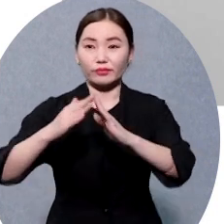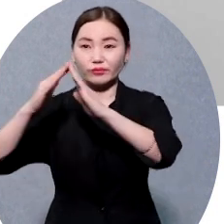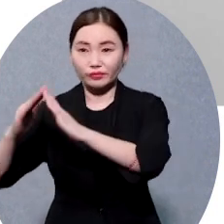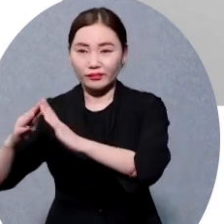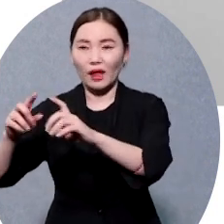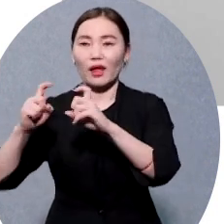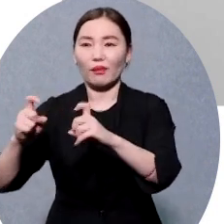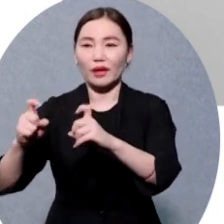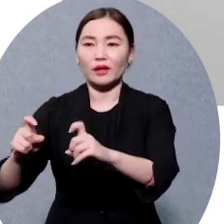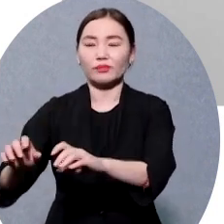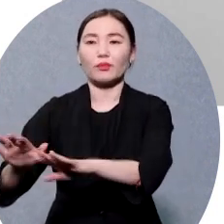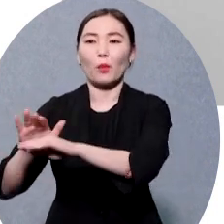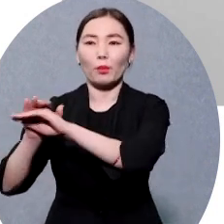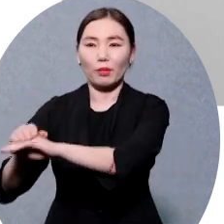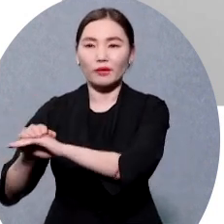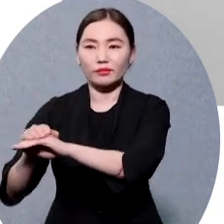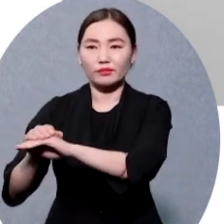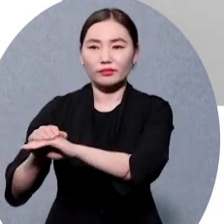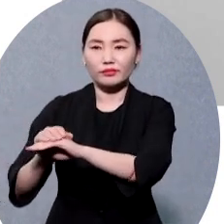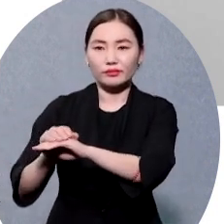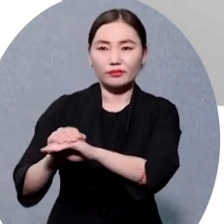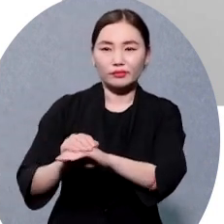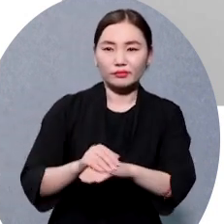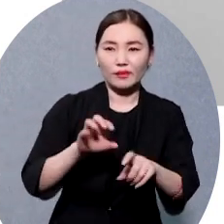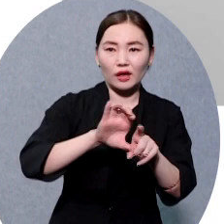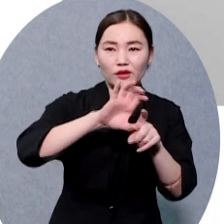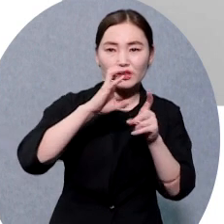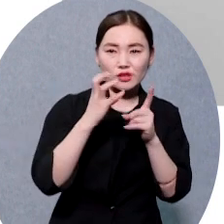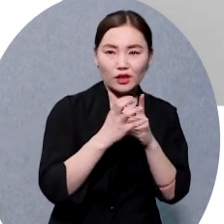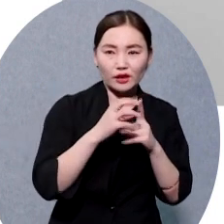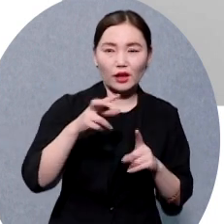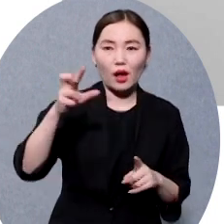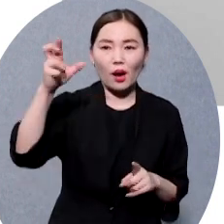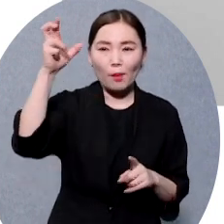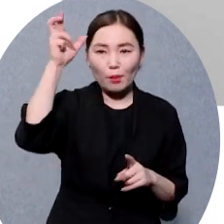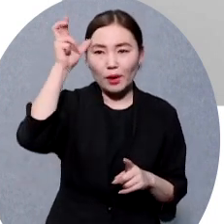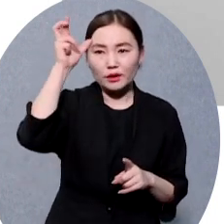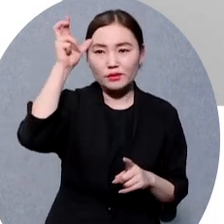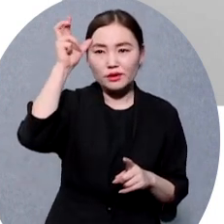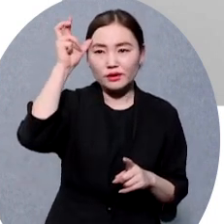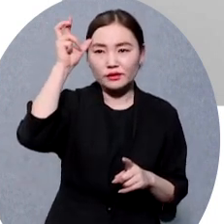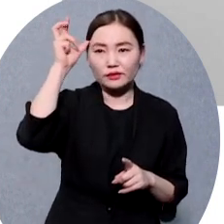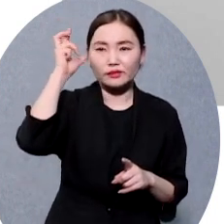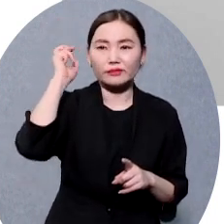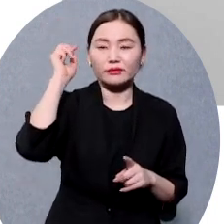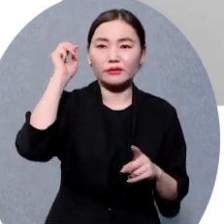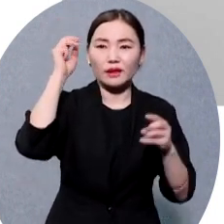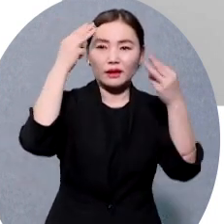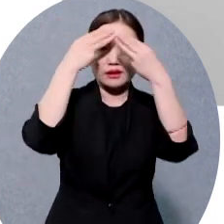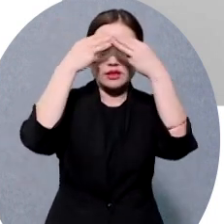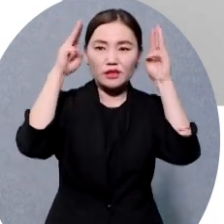хэлбэл суурин газрын үүргийг бол сүмхийдүүд гүйцэтгэж эхэлсэн. За суурин газрууд байгуулагдахаар нөгөө гар урлал, худалдаа,